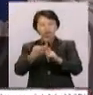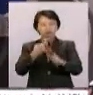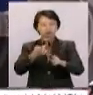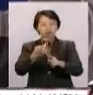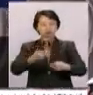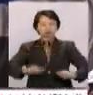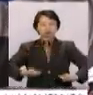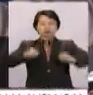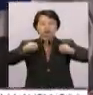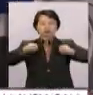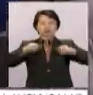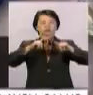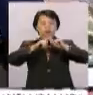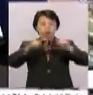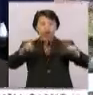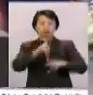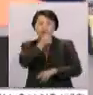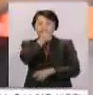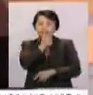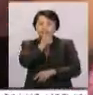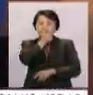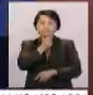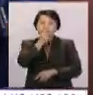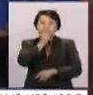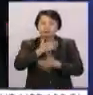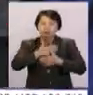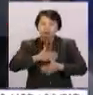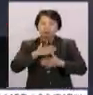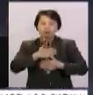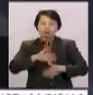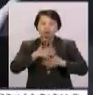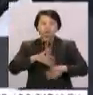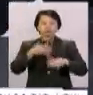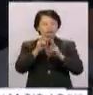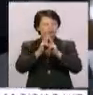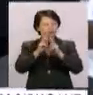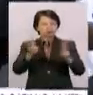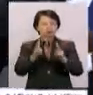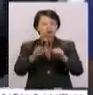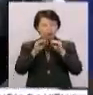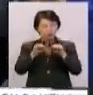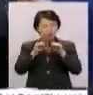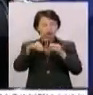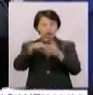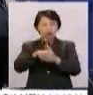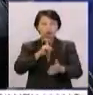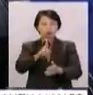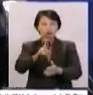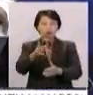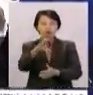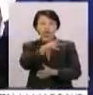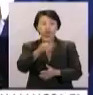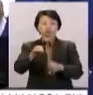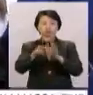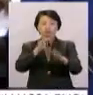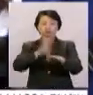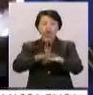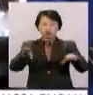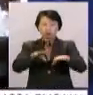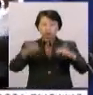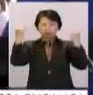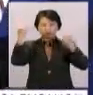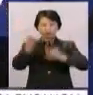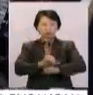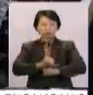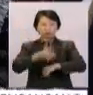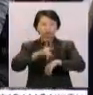garam kehidupan, namun kesabaran dan ketabahan menempuh dugaan sangat dituntut oleh agama, apatah lagi ketika menjalani ibadah